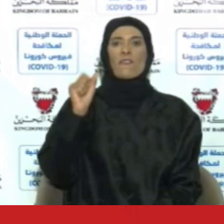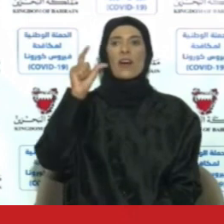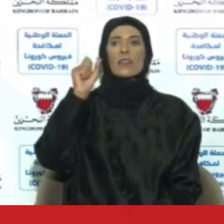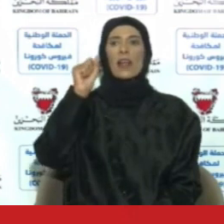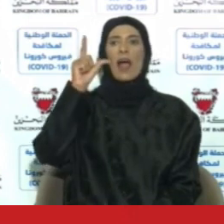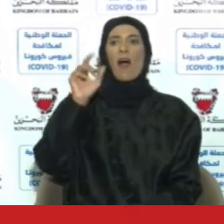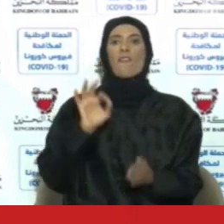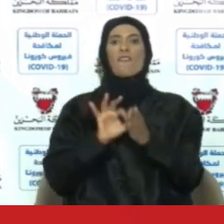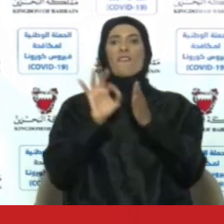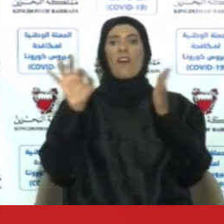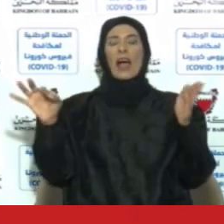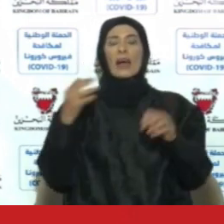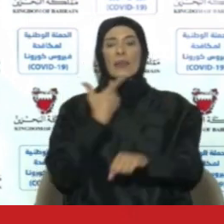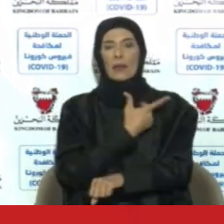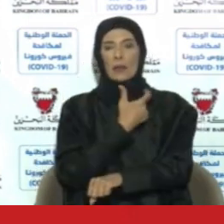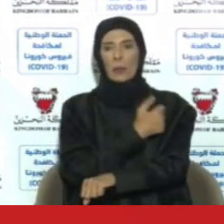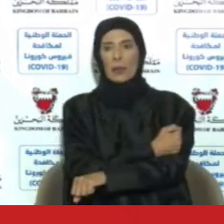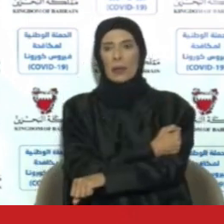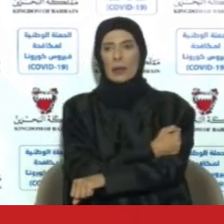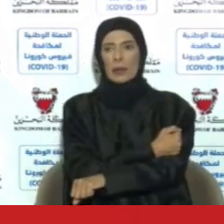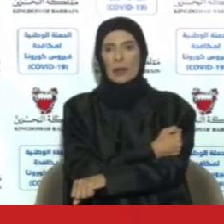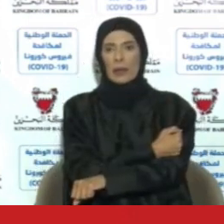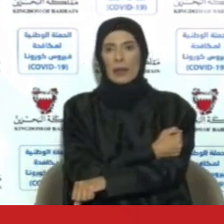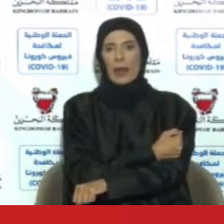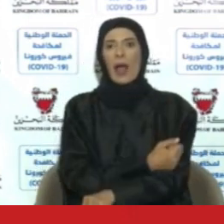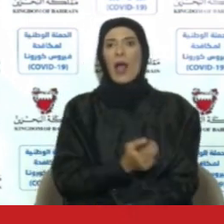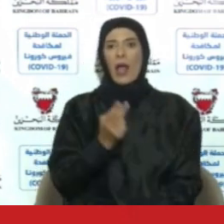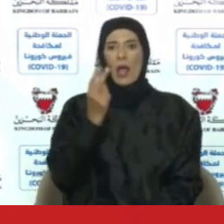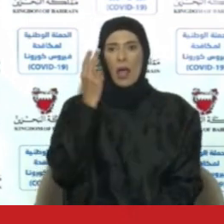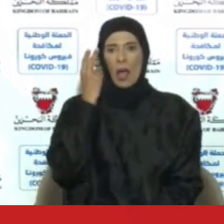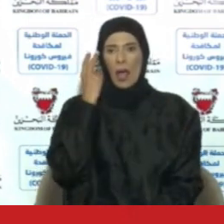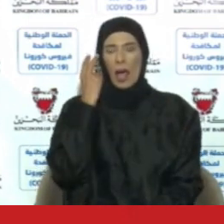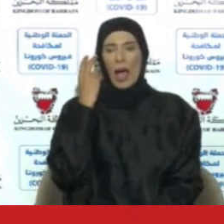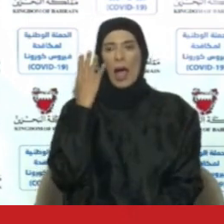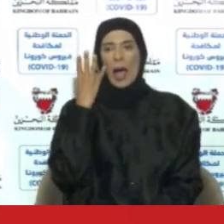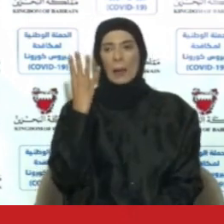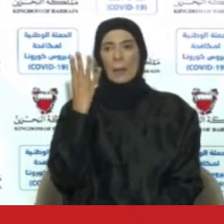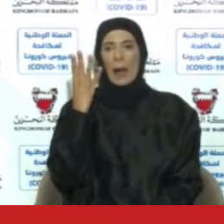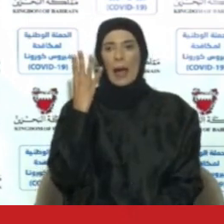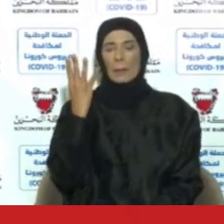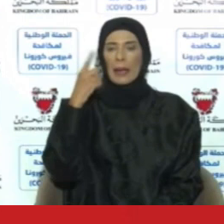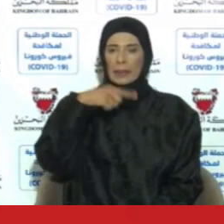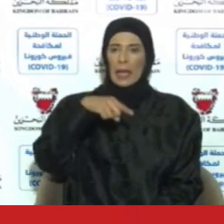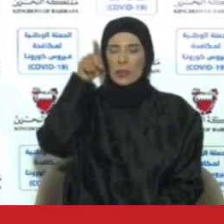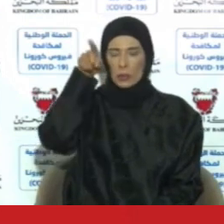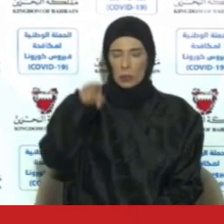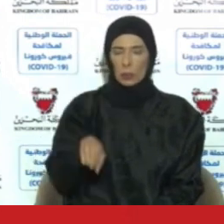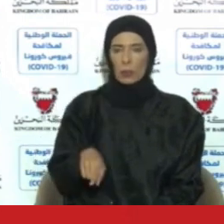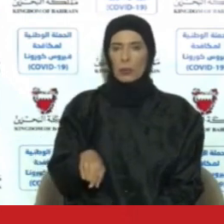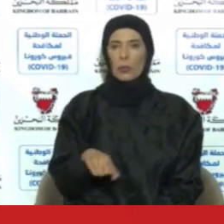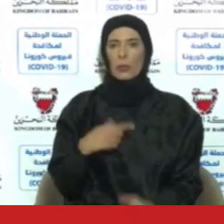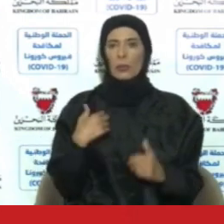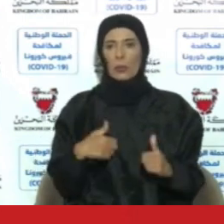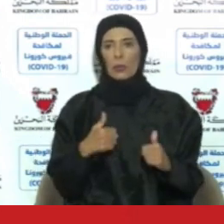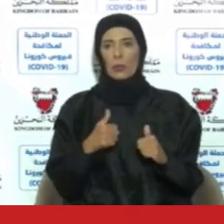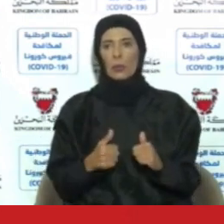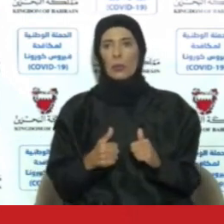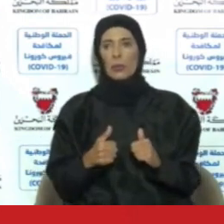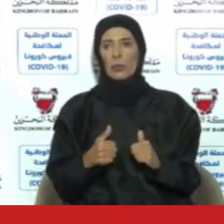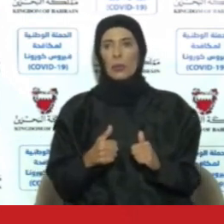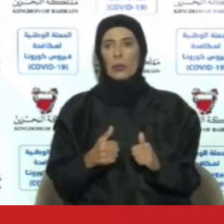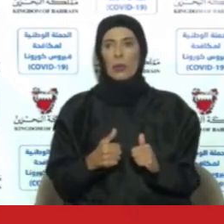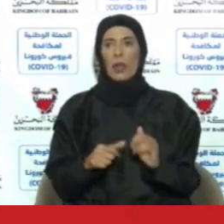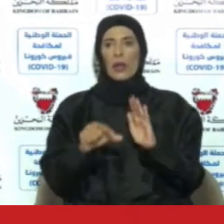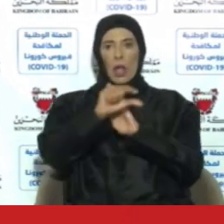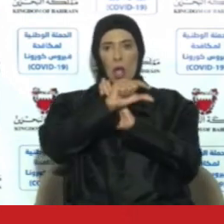فقط للمتطعمين واللي أكملوا 14 يوم بعد الجرعة الثانية، الأشخاص اللي بيكونوا متعافين من خلال إبراز الشعار